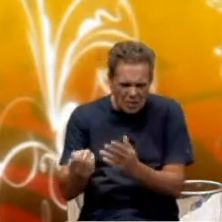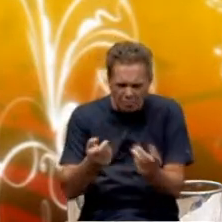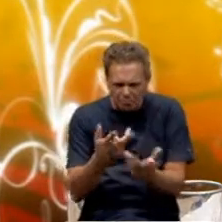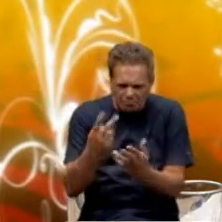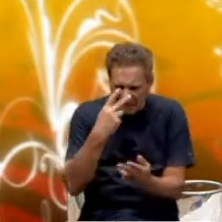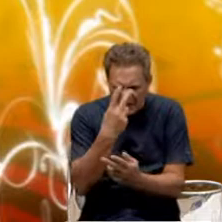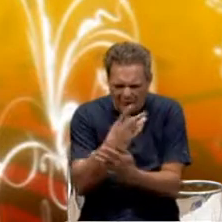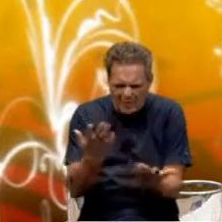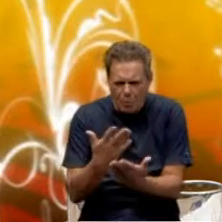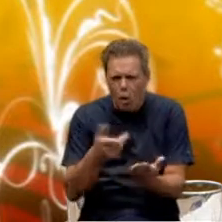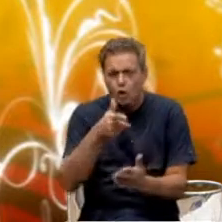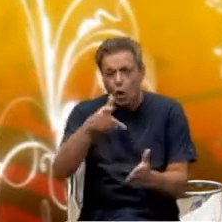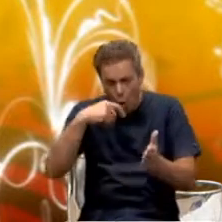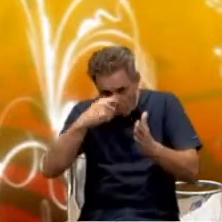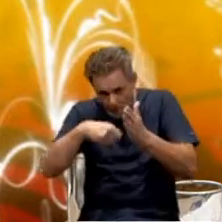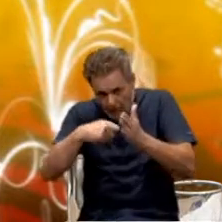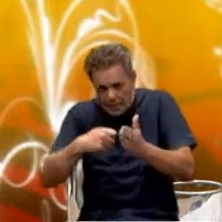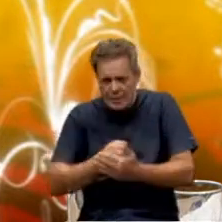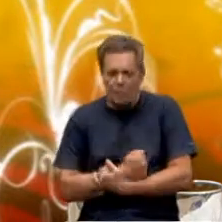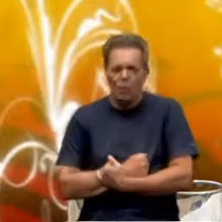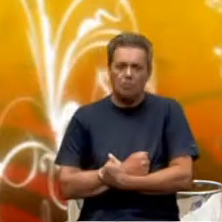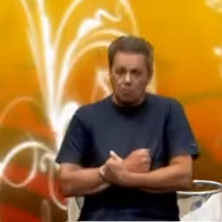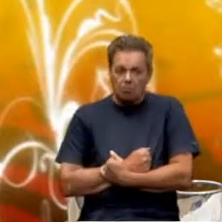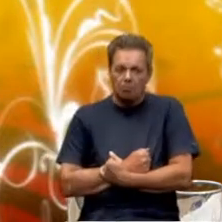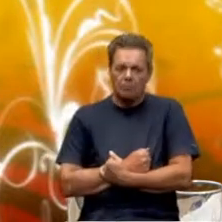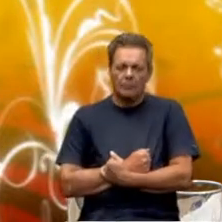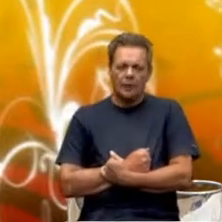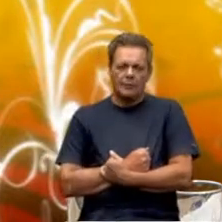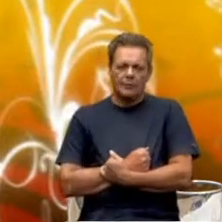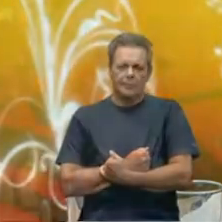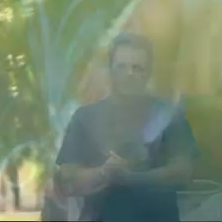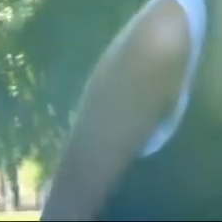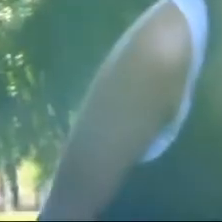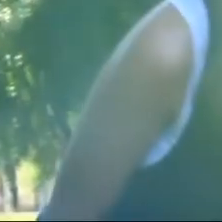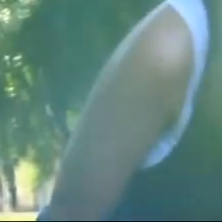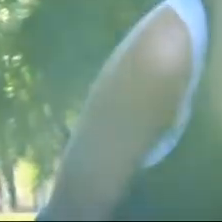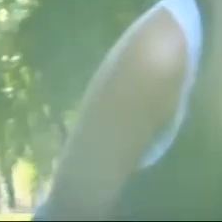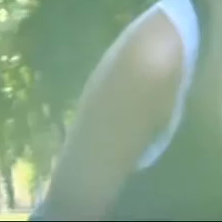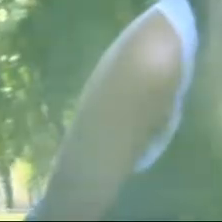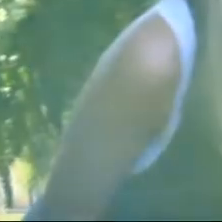pogledati nešto što je on iskreirao i napravio. Može? Može. Evo, da vidimo.